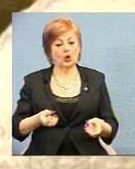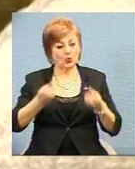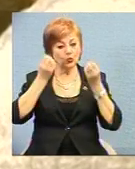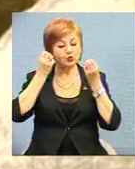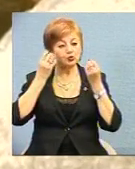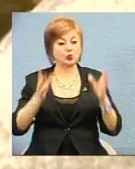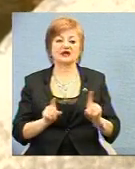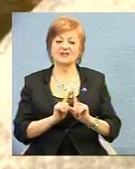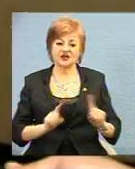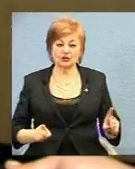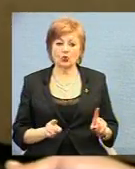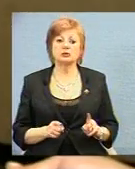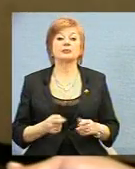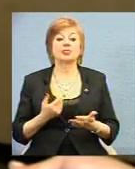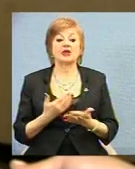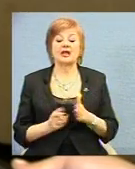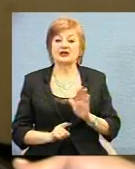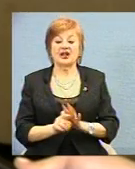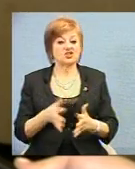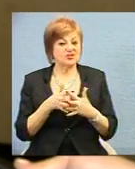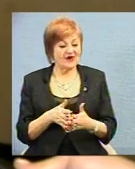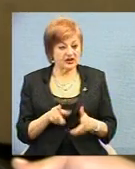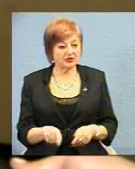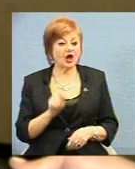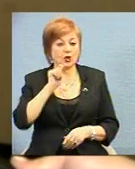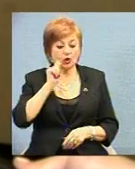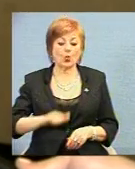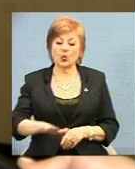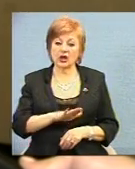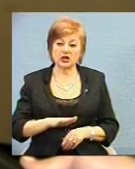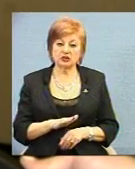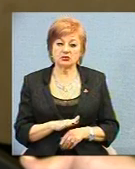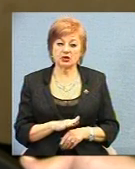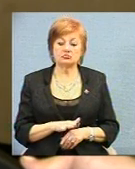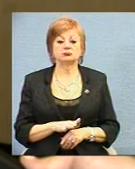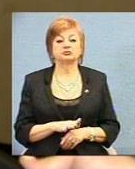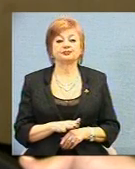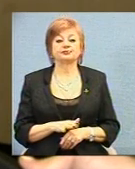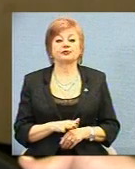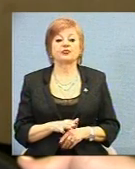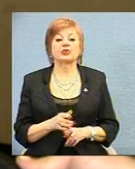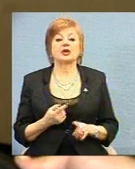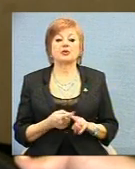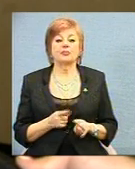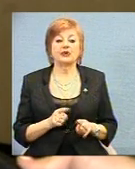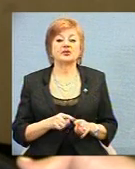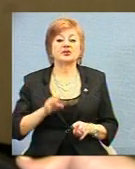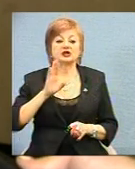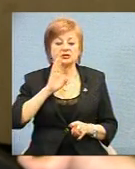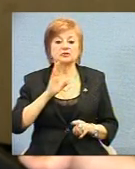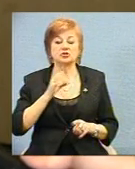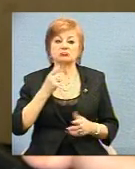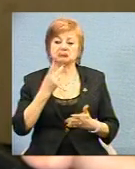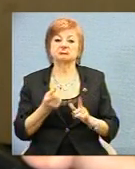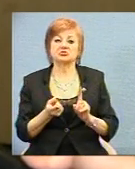Когда начались военные действия на территории Украины, и когда, можно сказать, ландшафт изменился